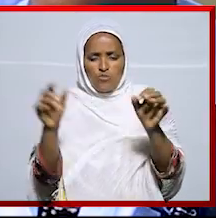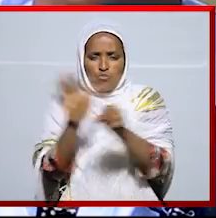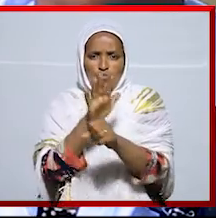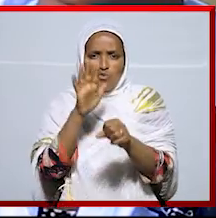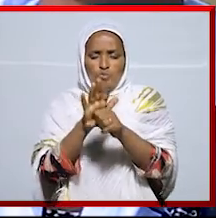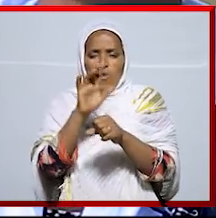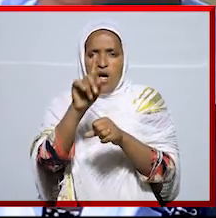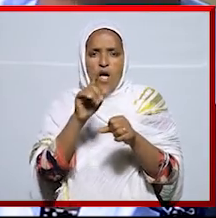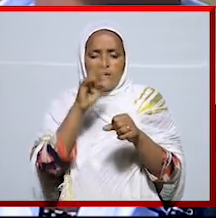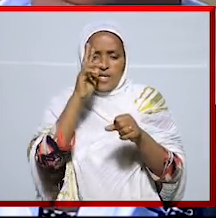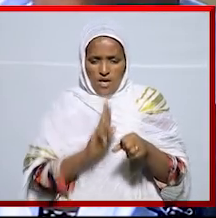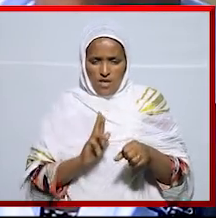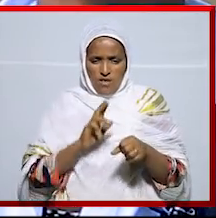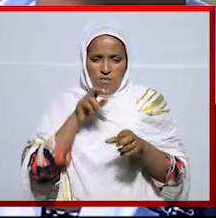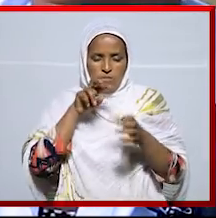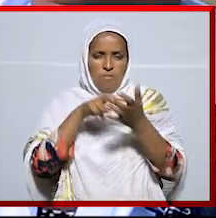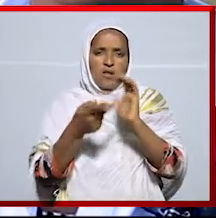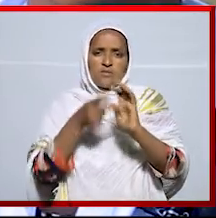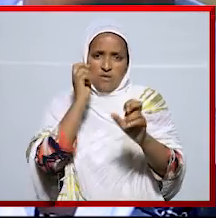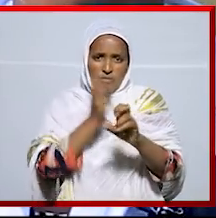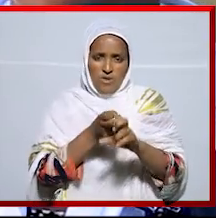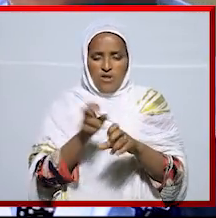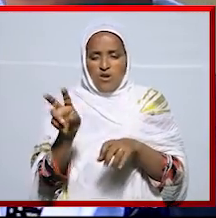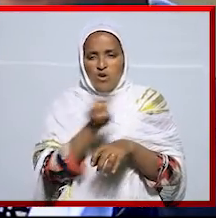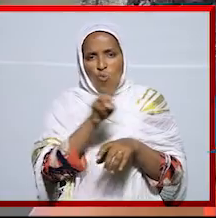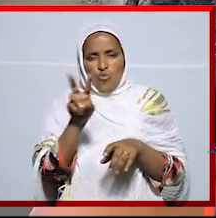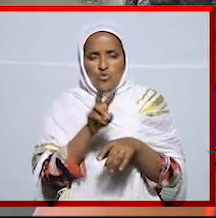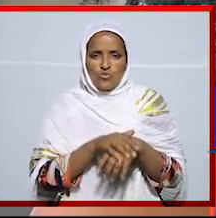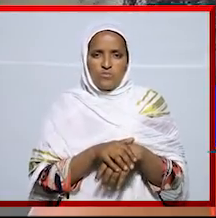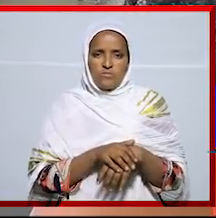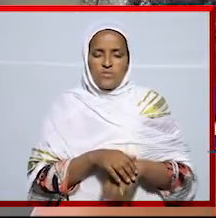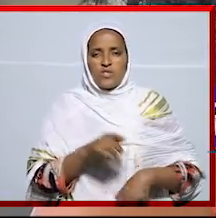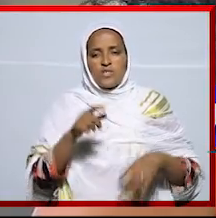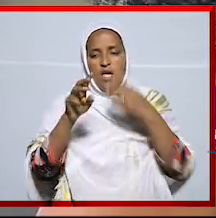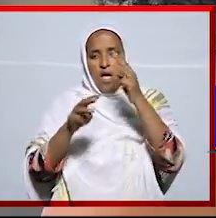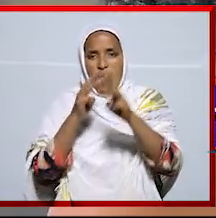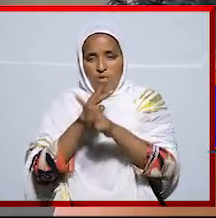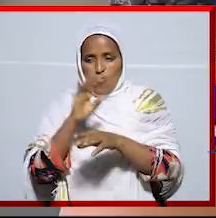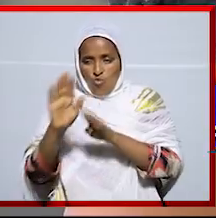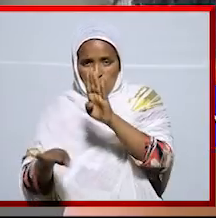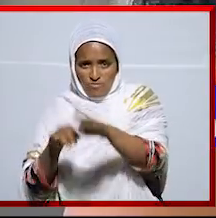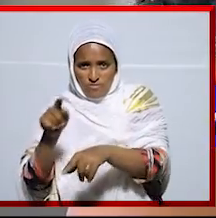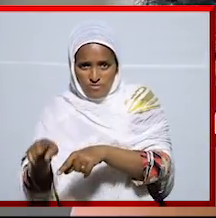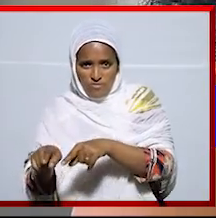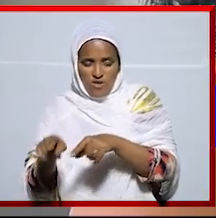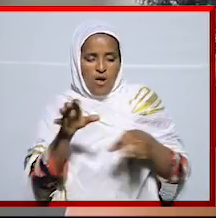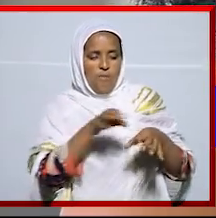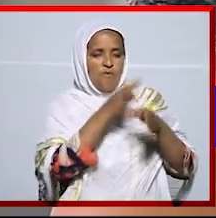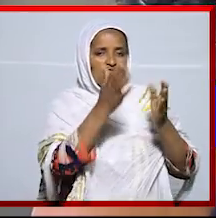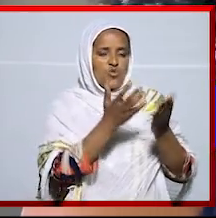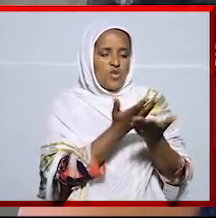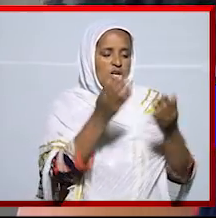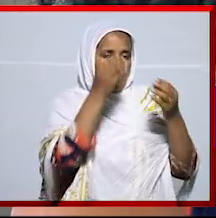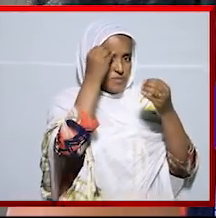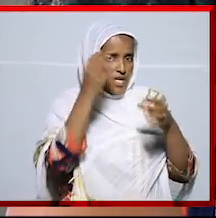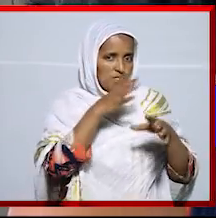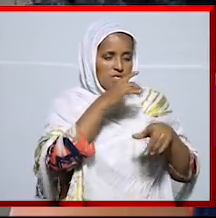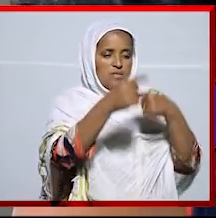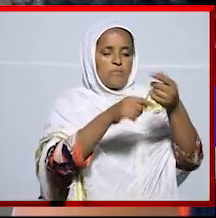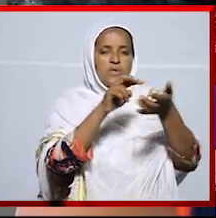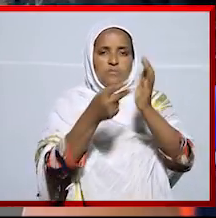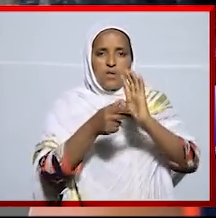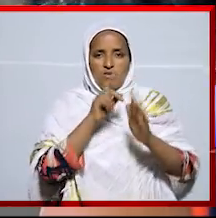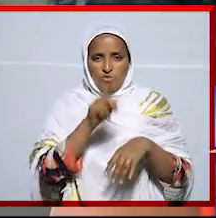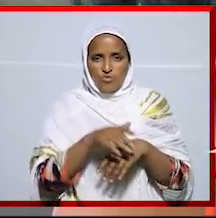ትችላለህ። ስለዚህ ሙሉ ለሙሉ አንዱ ነኝ ማለት ይከብዳል። ያው ከሁለቱም ምን ዓለማዊንም እያራምድ መንፈሳዊ